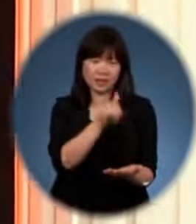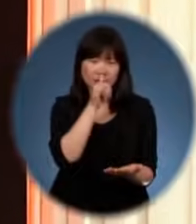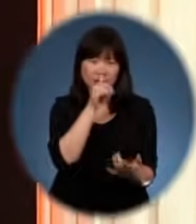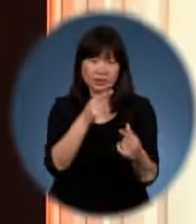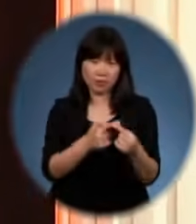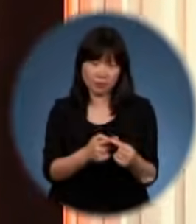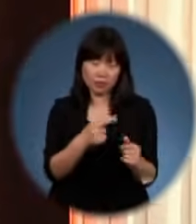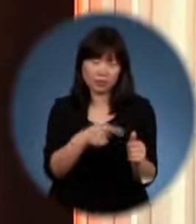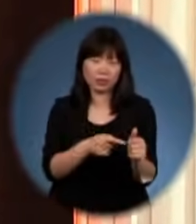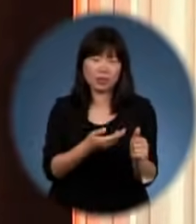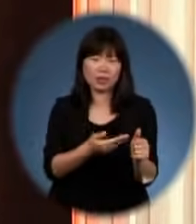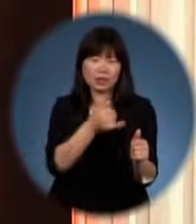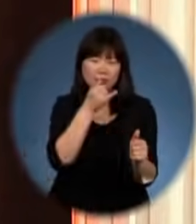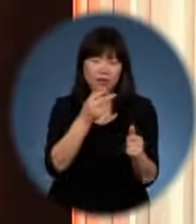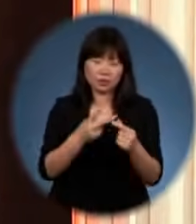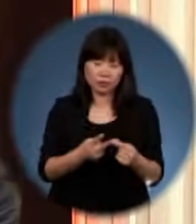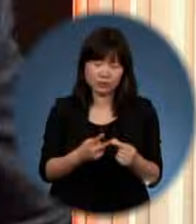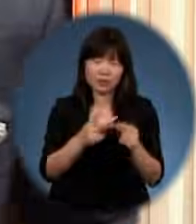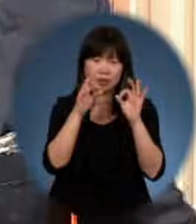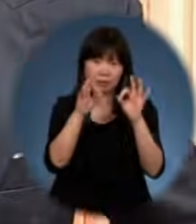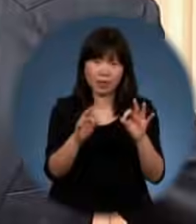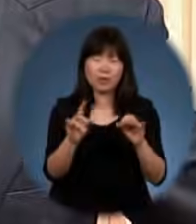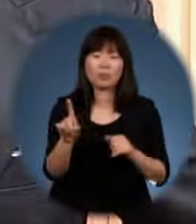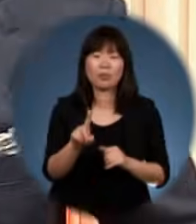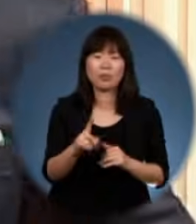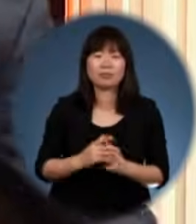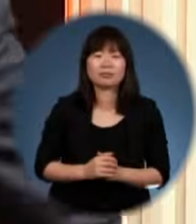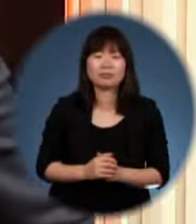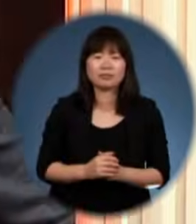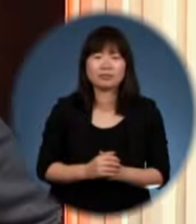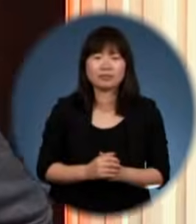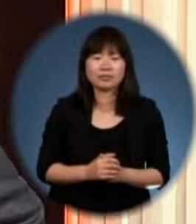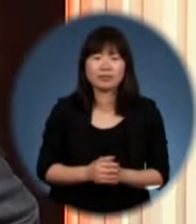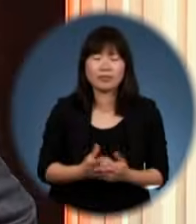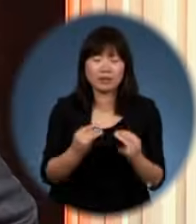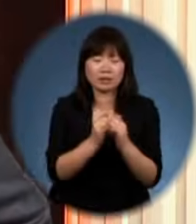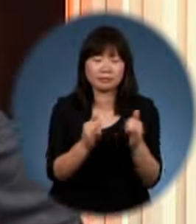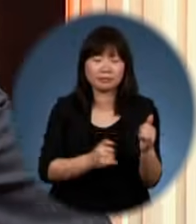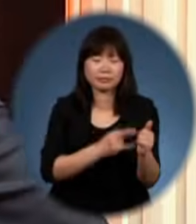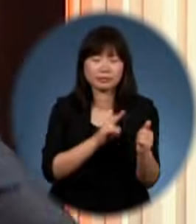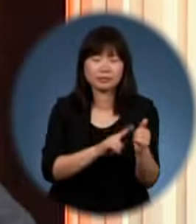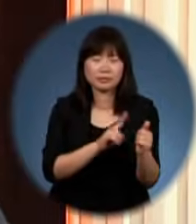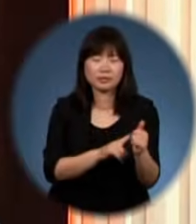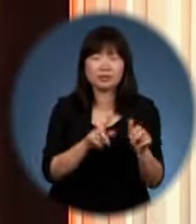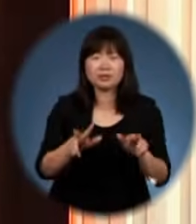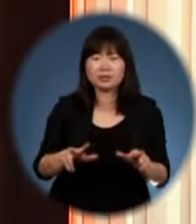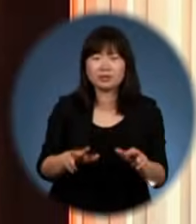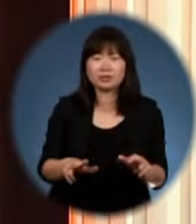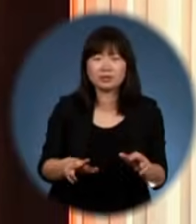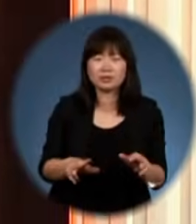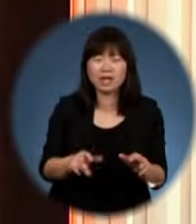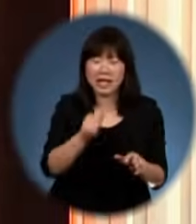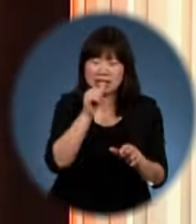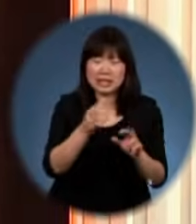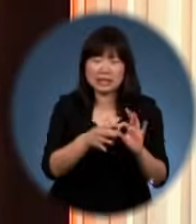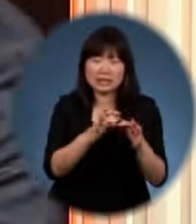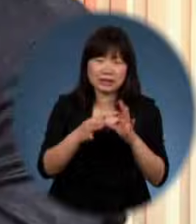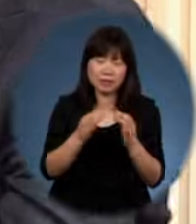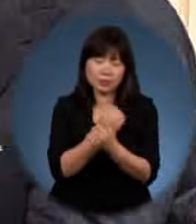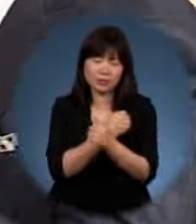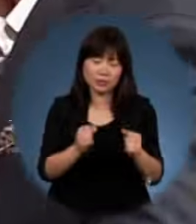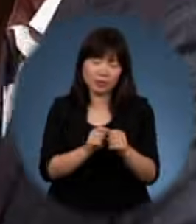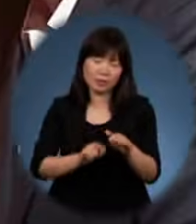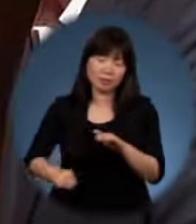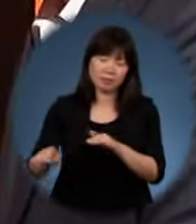것이 첫 번째 조건입니다 두 번째 교훈을 뭐냐 많은 사람들이 여기 있어 서사를 풀 꼽았고